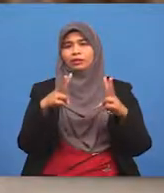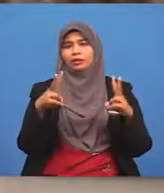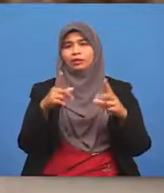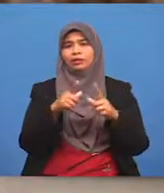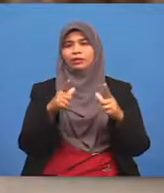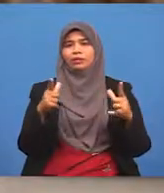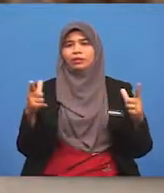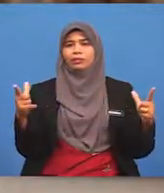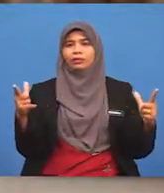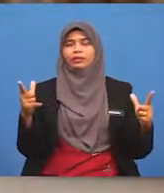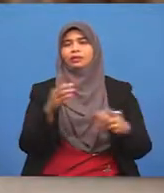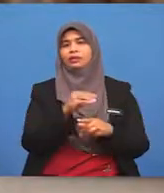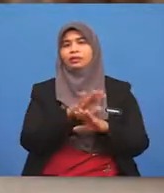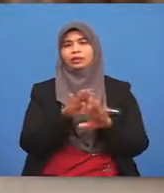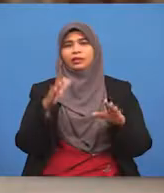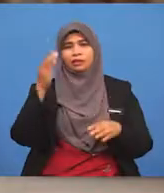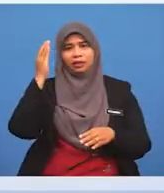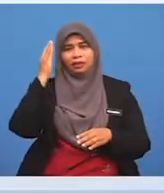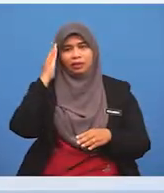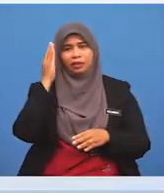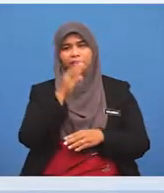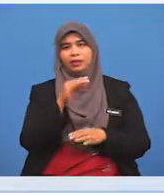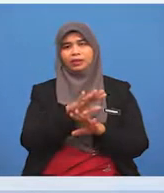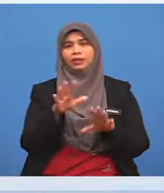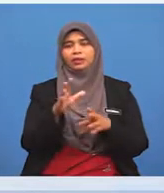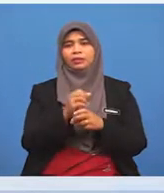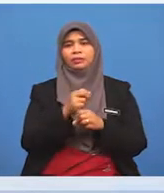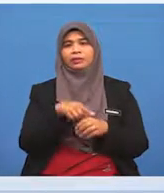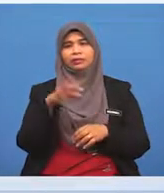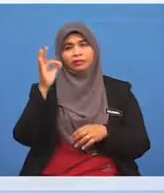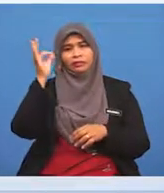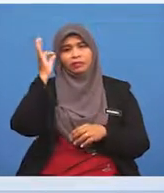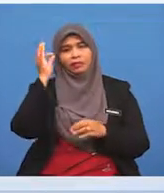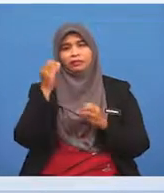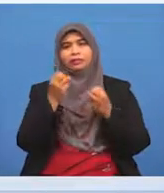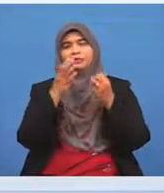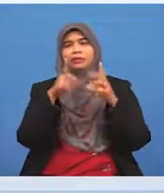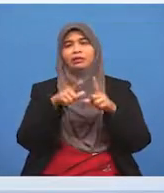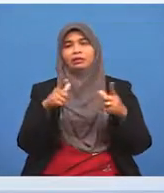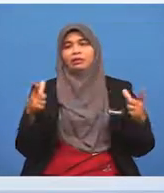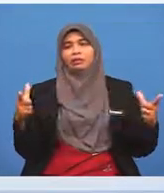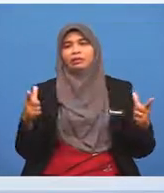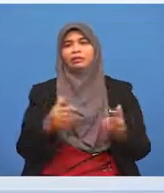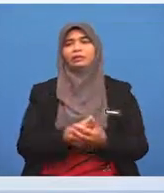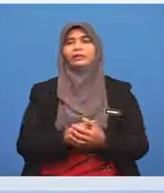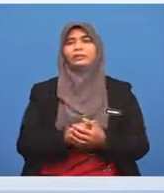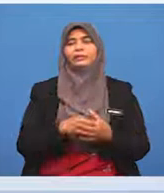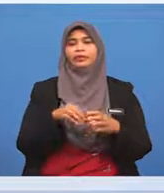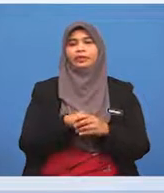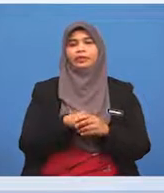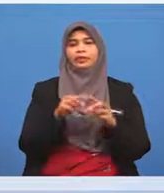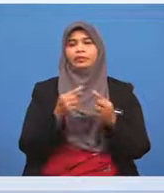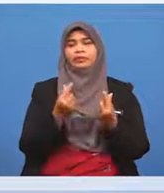Al-Quran, kejadian alam dinyatakan dalam ayat 117 surah Al-Baqarah.